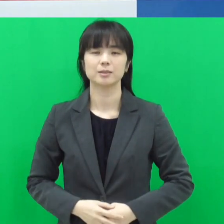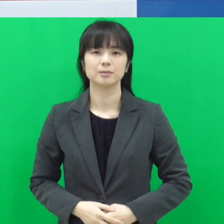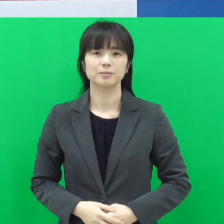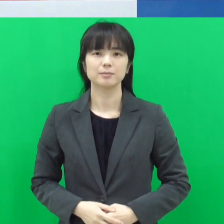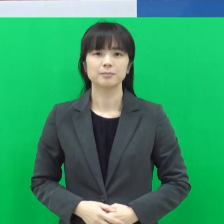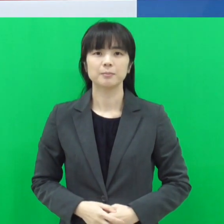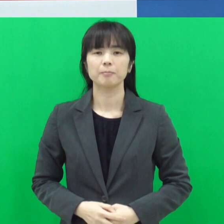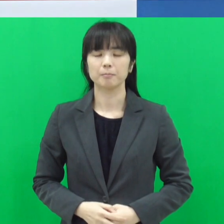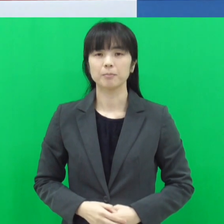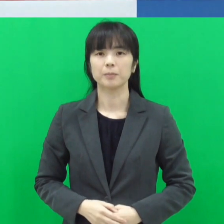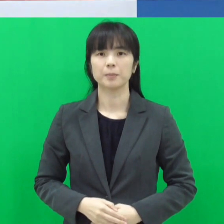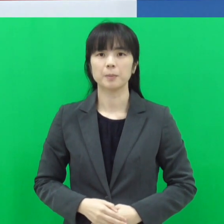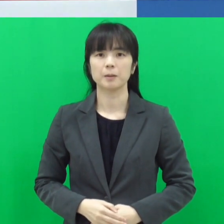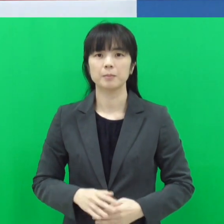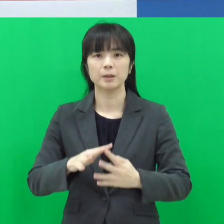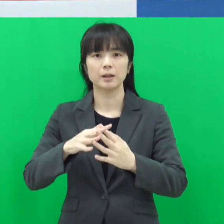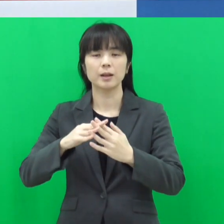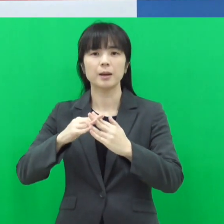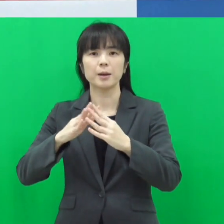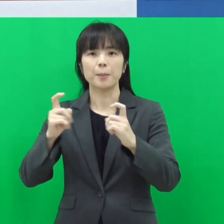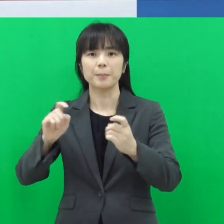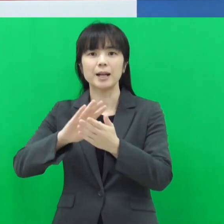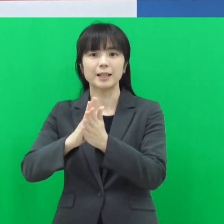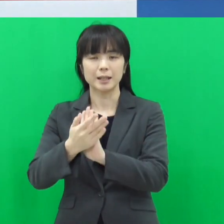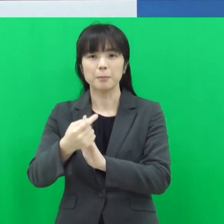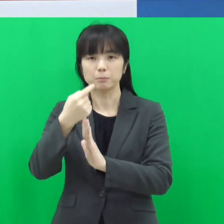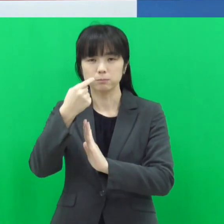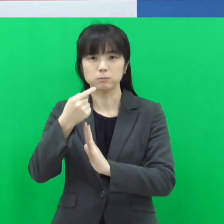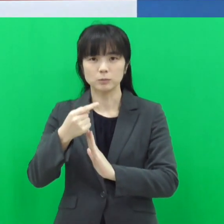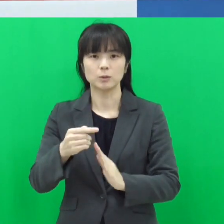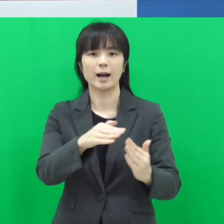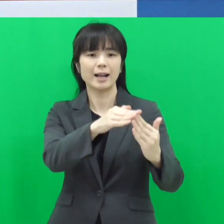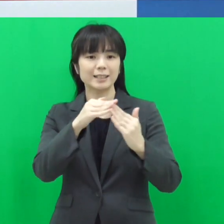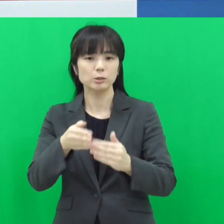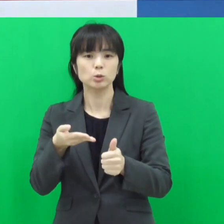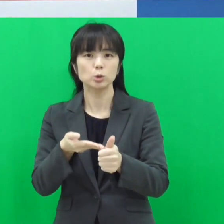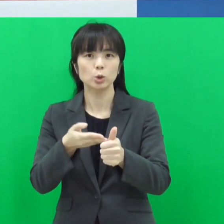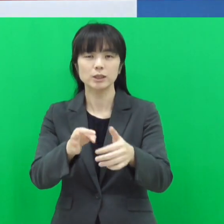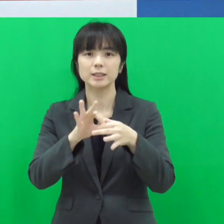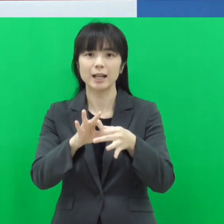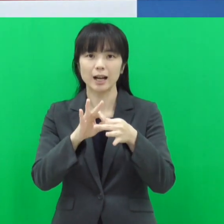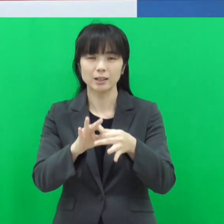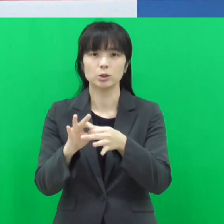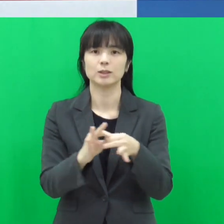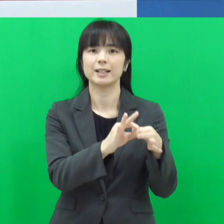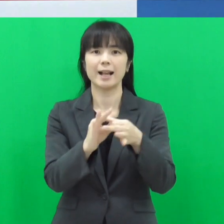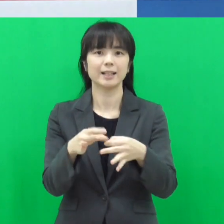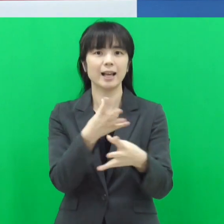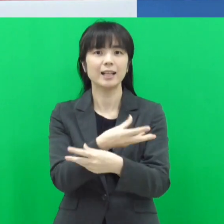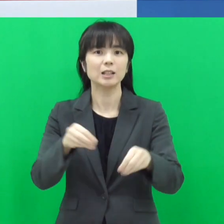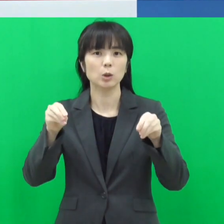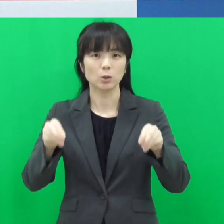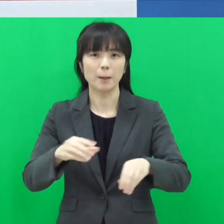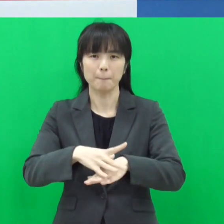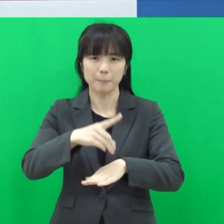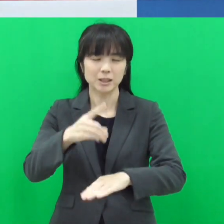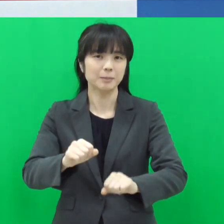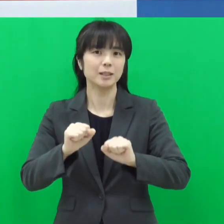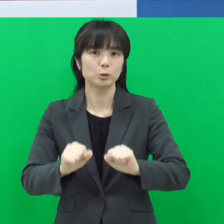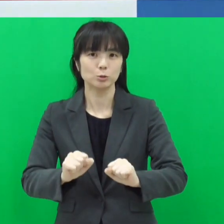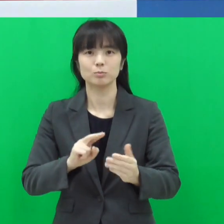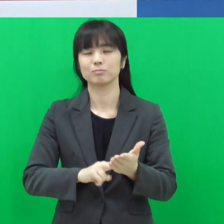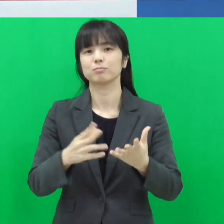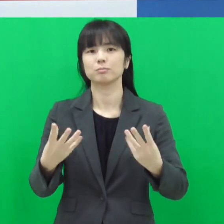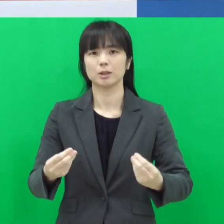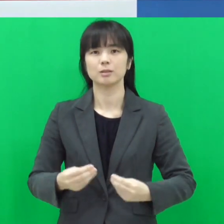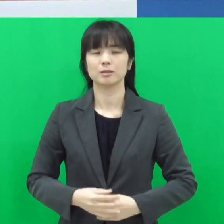はい、宮城県として初めて移住の促進に関する連携協定を締結することとなりましたのでお知らせをいたします